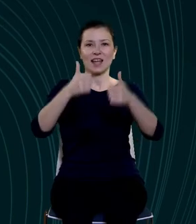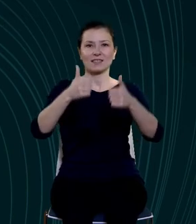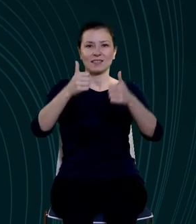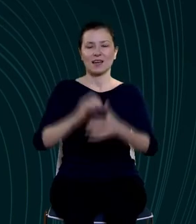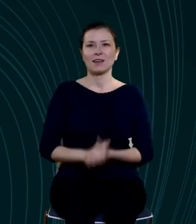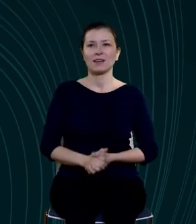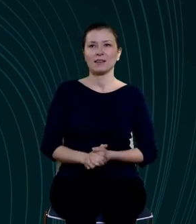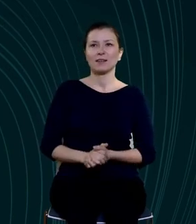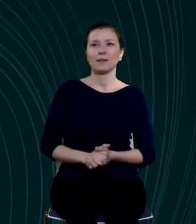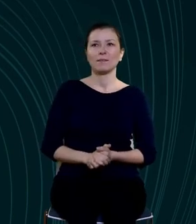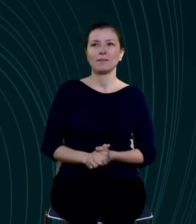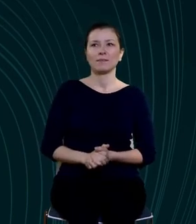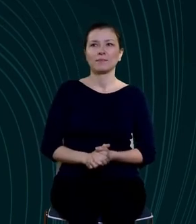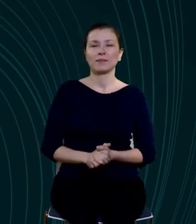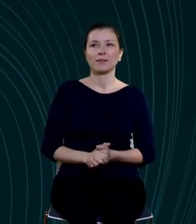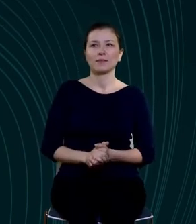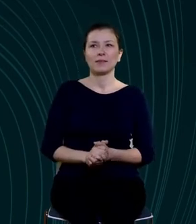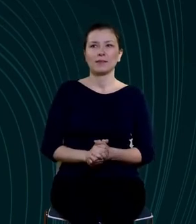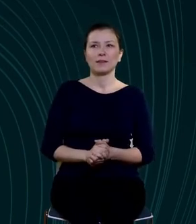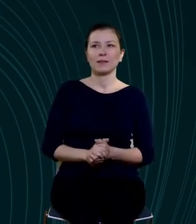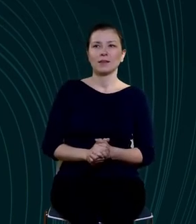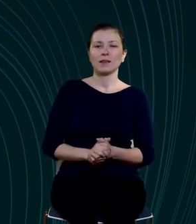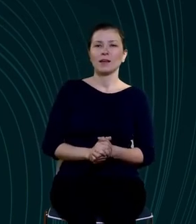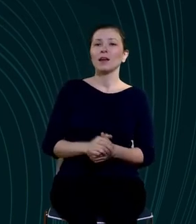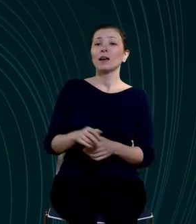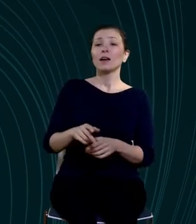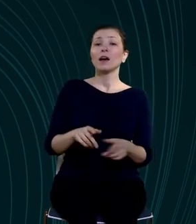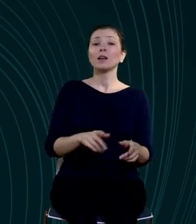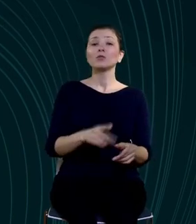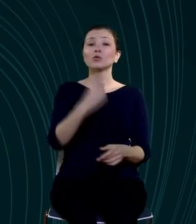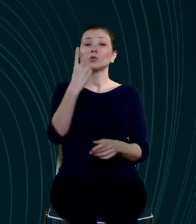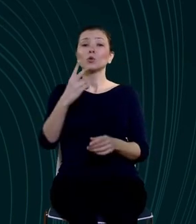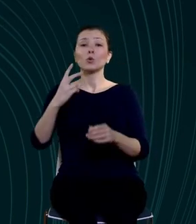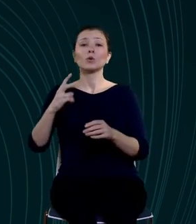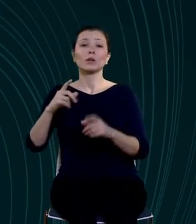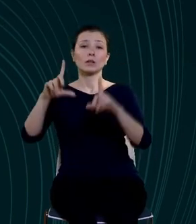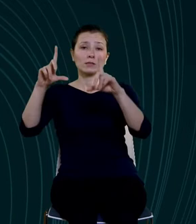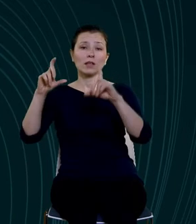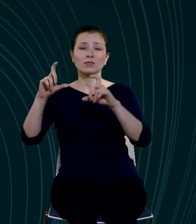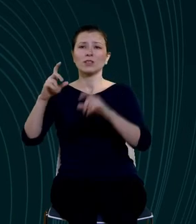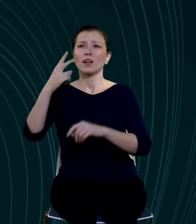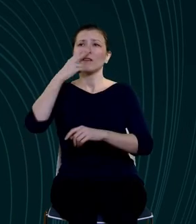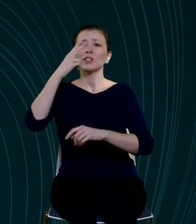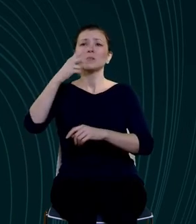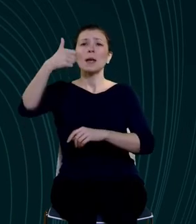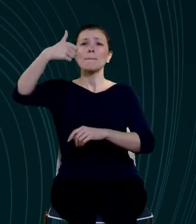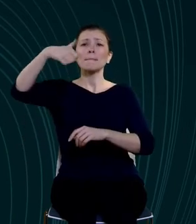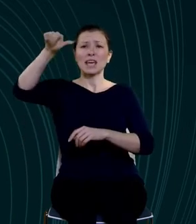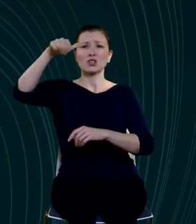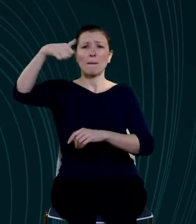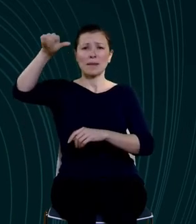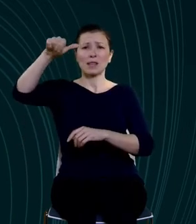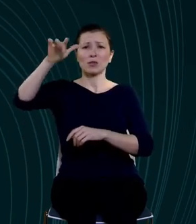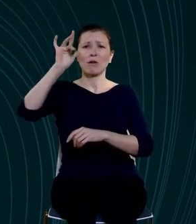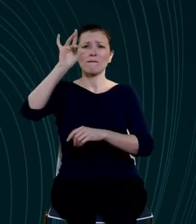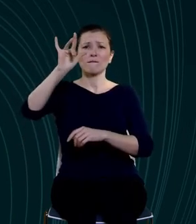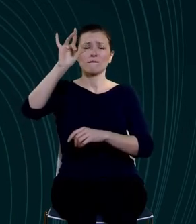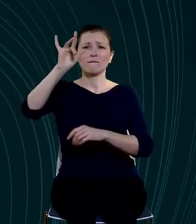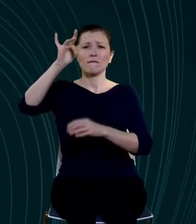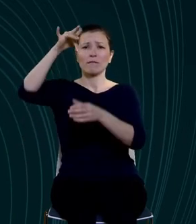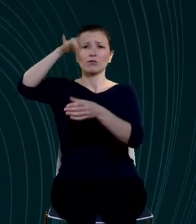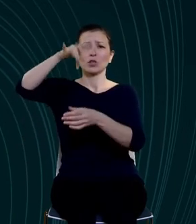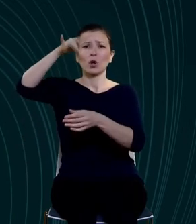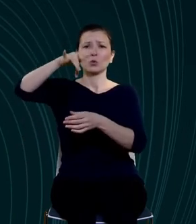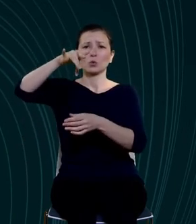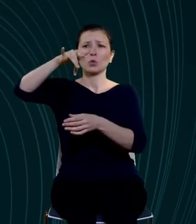dalej widok z zewnątrz, widzimy tutaj, w którym miejscu, to jest na pierwszym piętrze, zlokalizowana